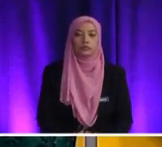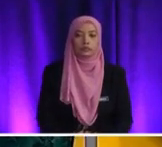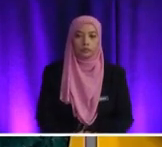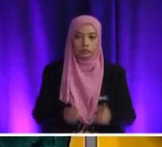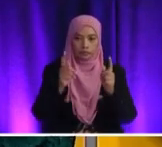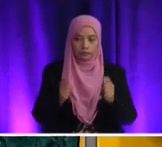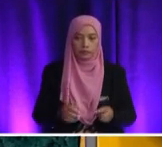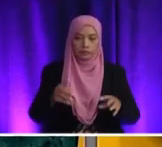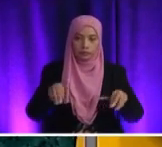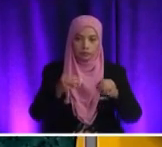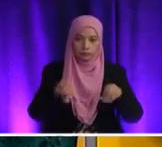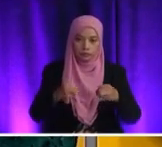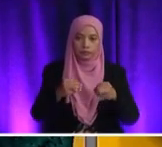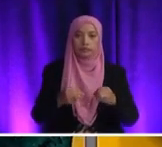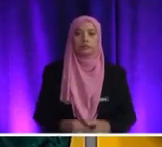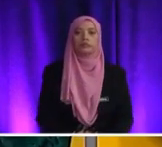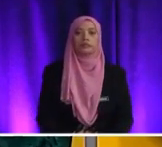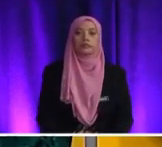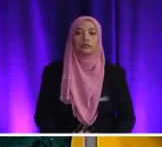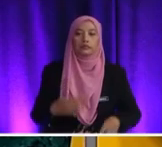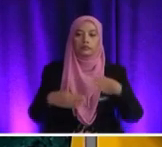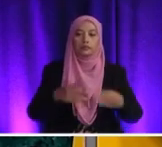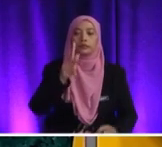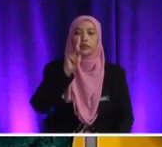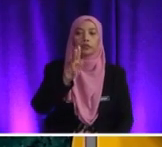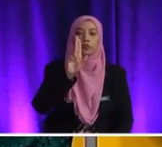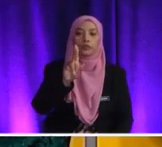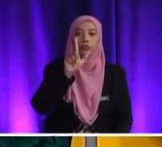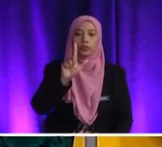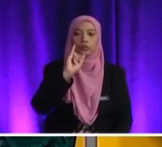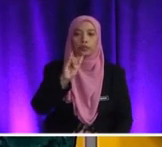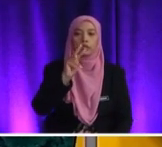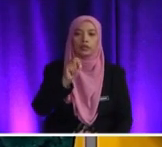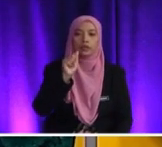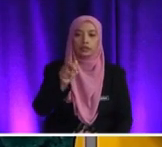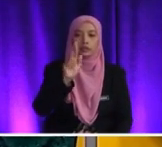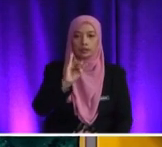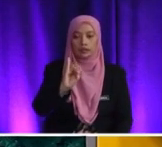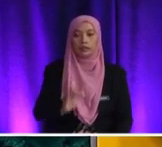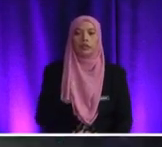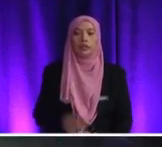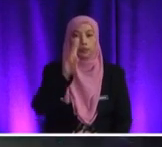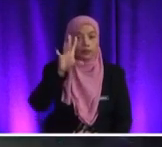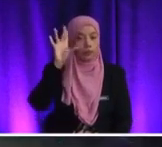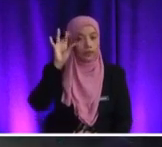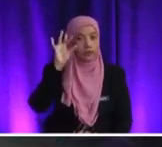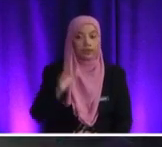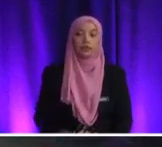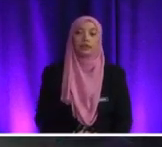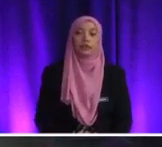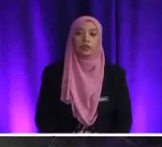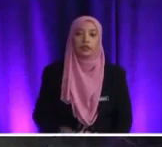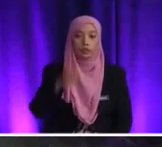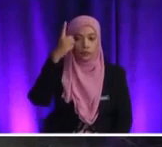ya buka restoran boleh ambil bidang Culinary dua bintang untuk Advan untuk Dahsyat Goblin